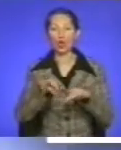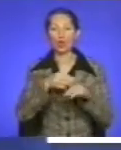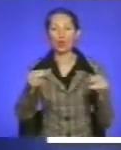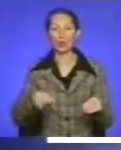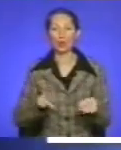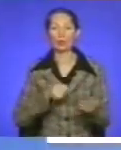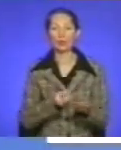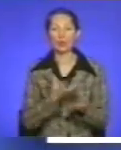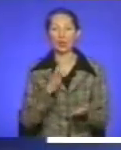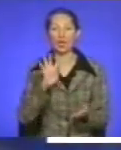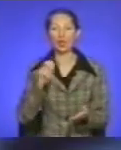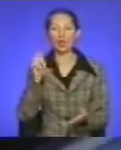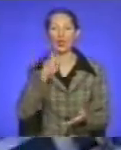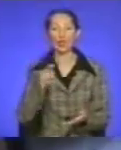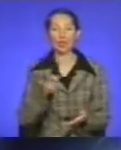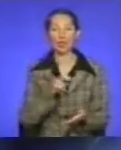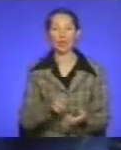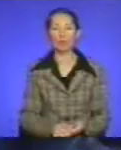доларів.